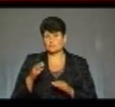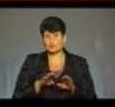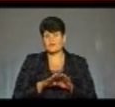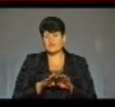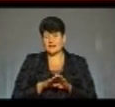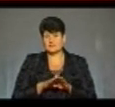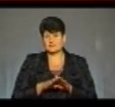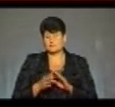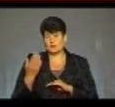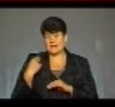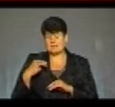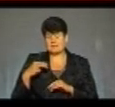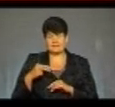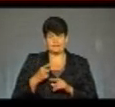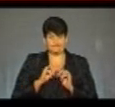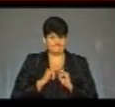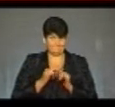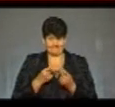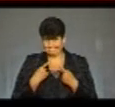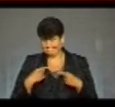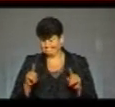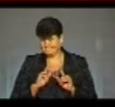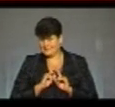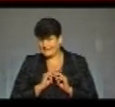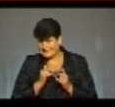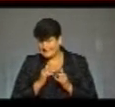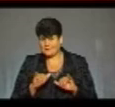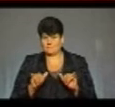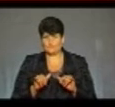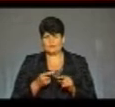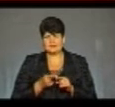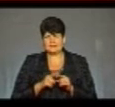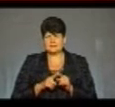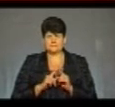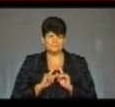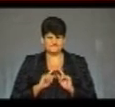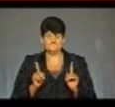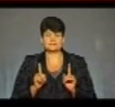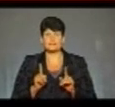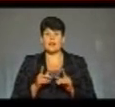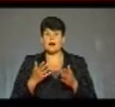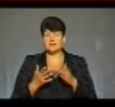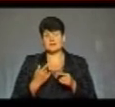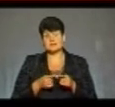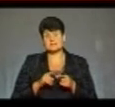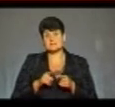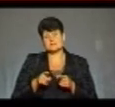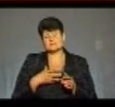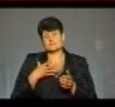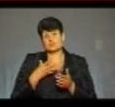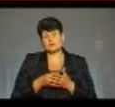це досить незвично. Він, напевне, ламає багато шаблонів, багато стереотипів. А по-перше, це своєю